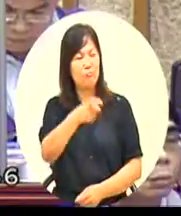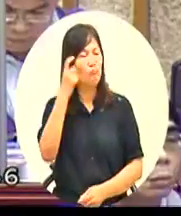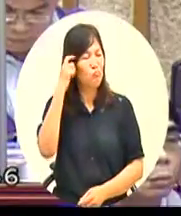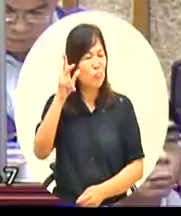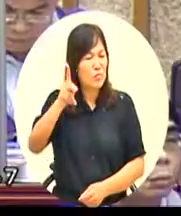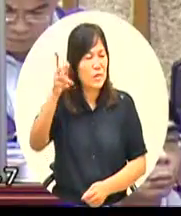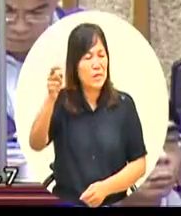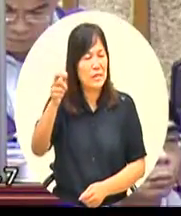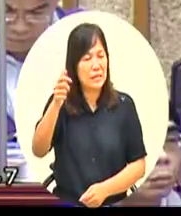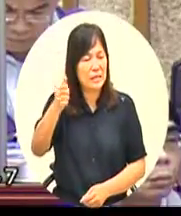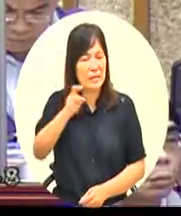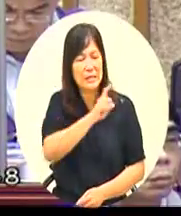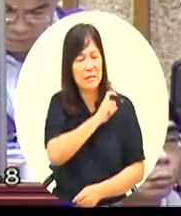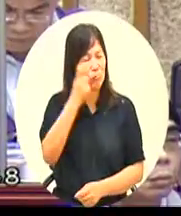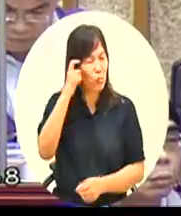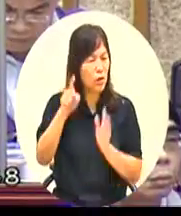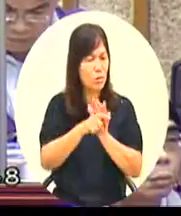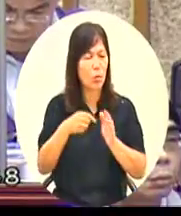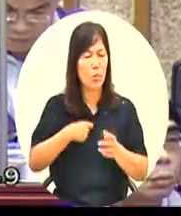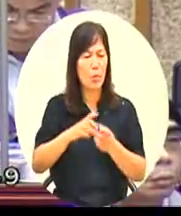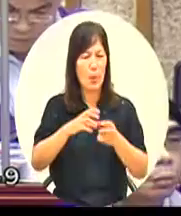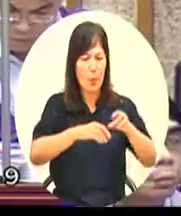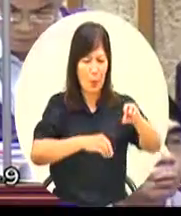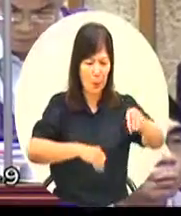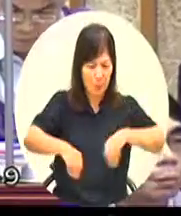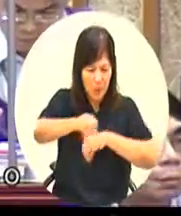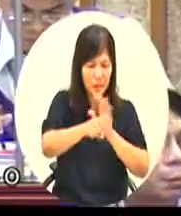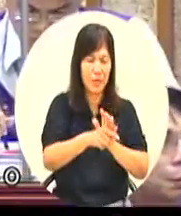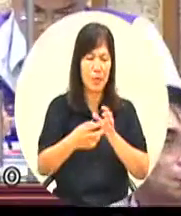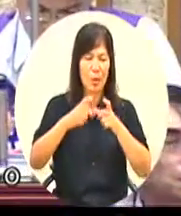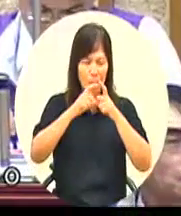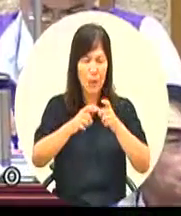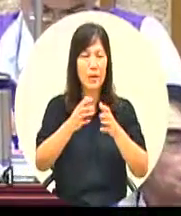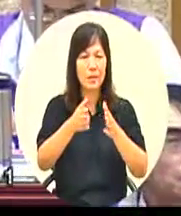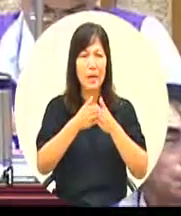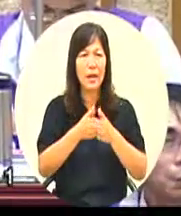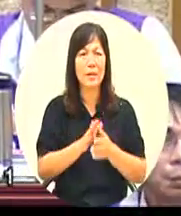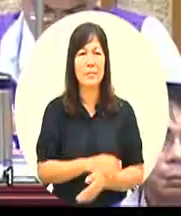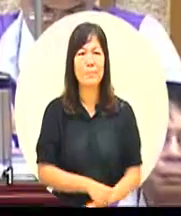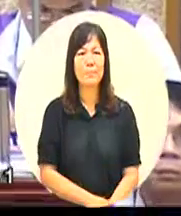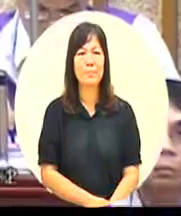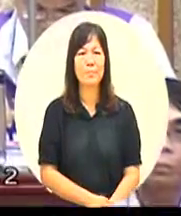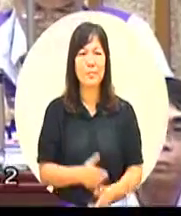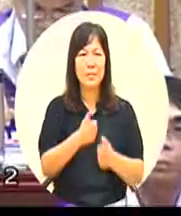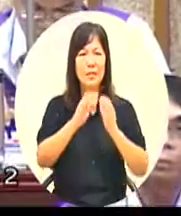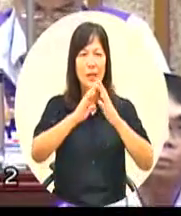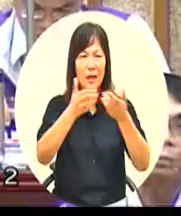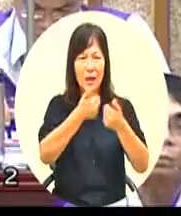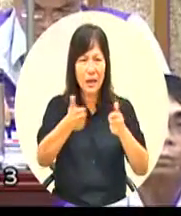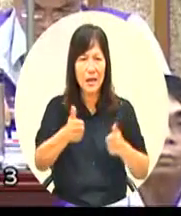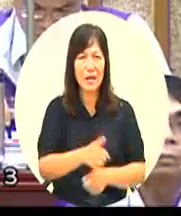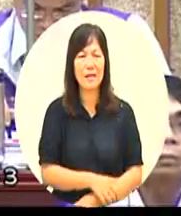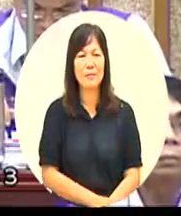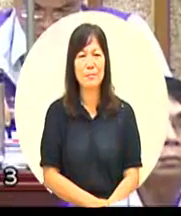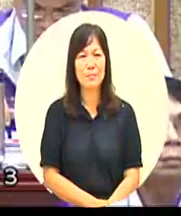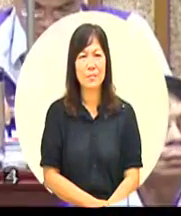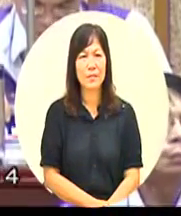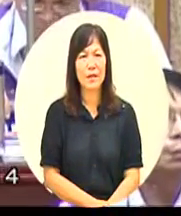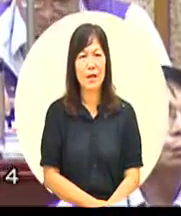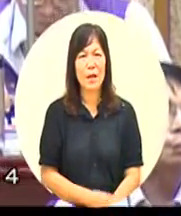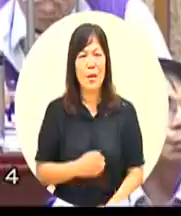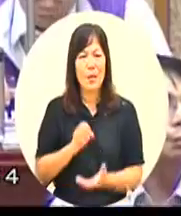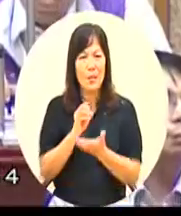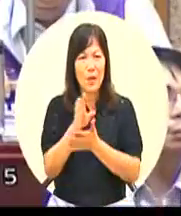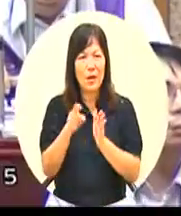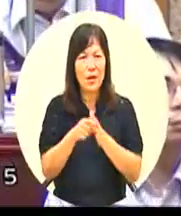感想，就是一个角色互换，来跟我答复一下。 是，谢谢议员哦。跟议员报